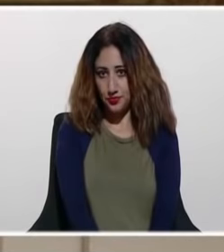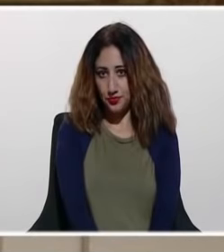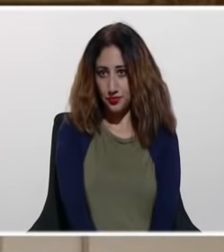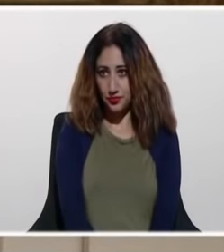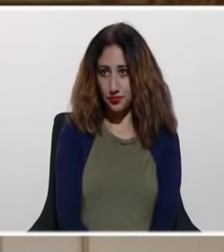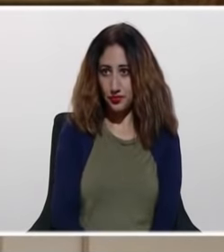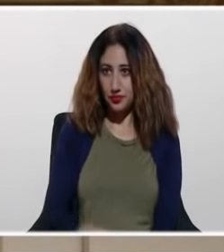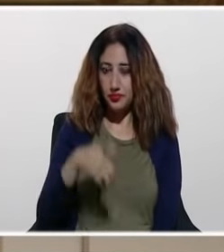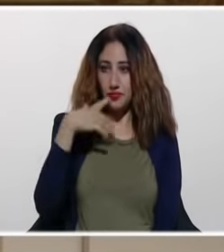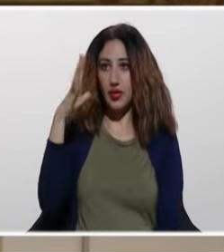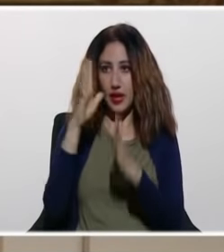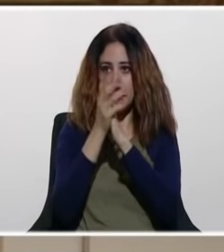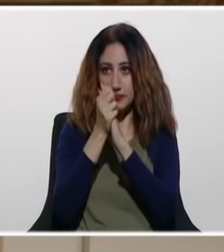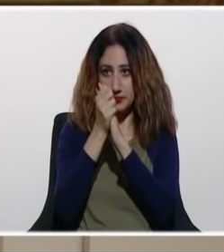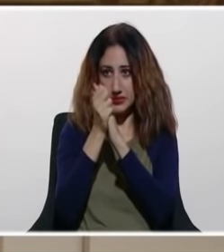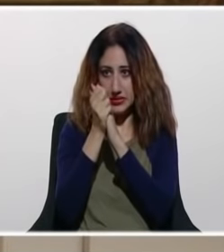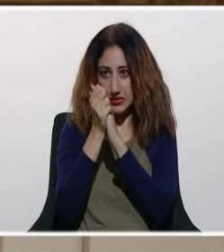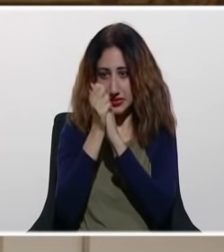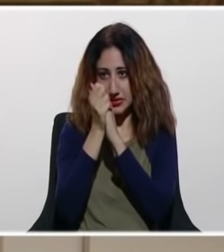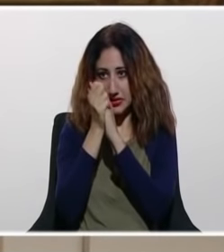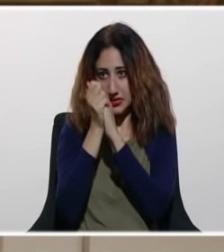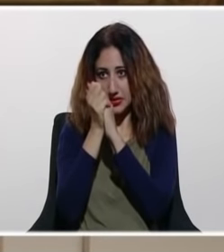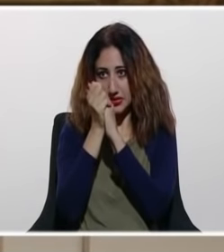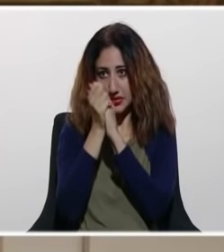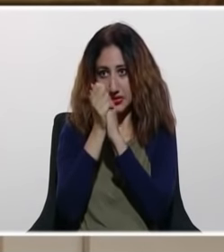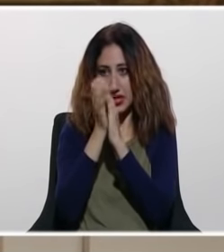طبعا انت بتمسك كده وفي حكم بيظبط